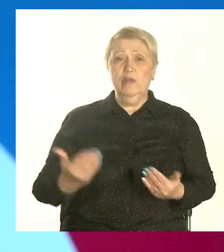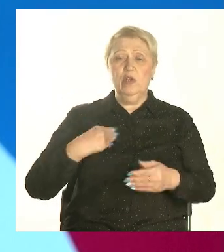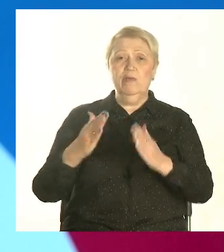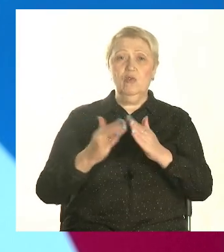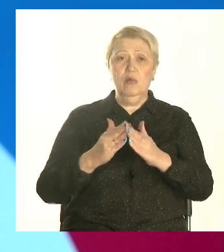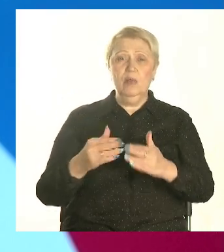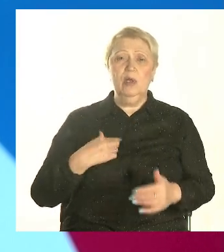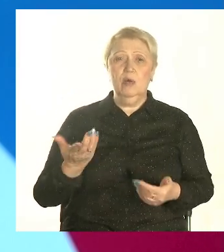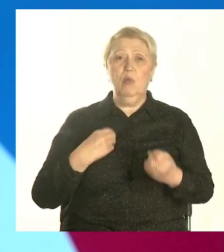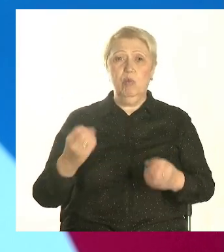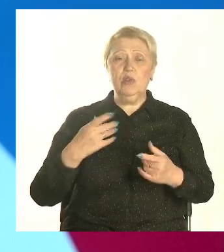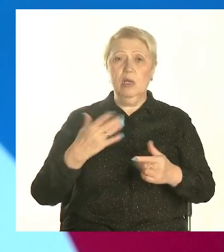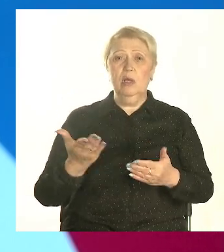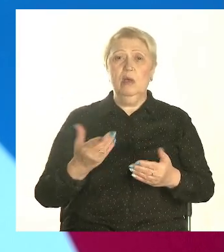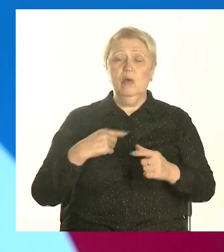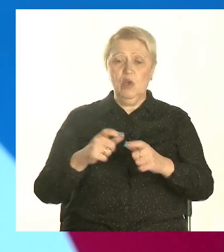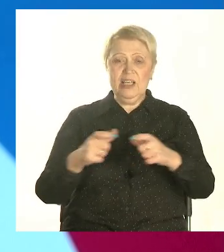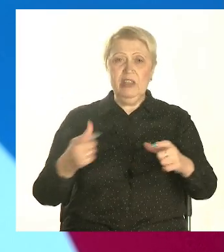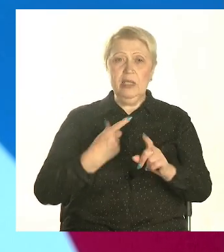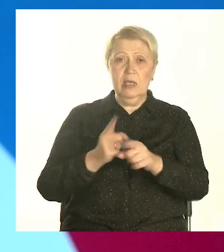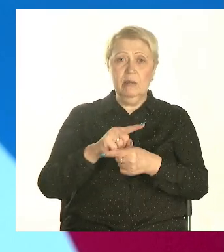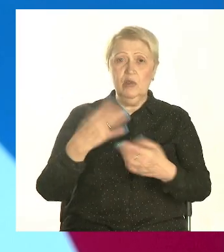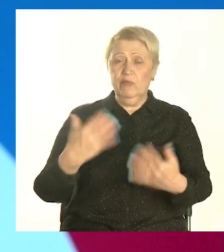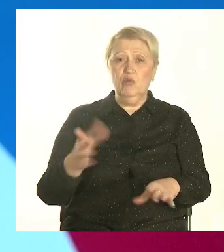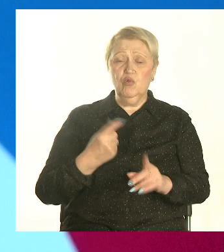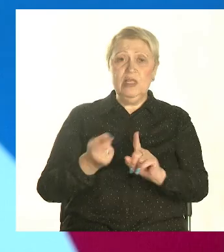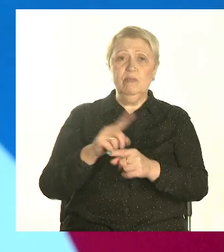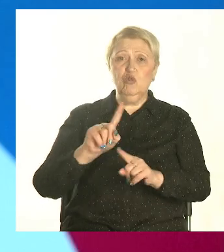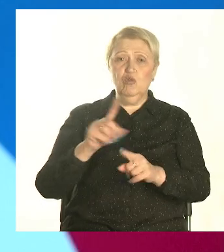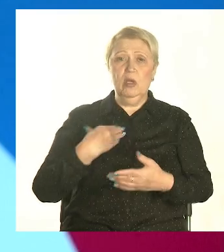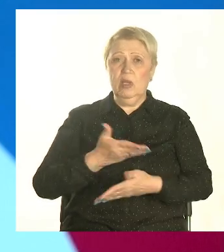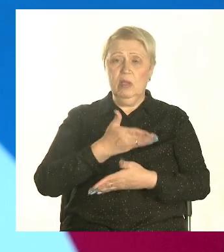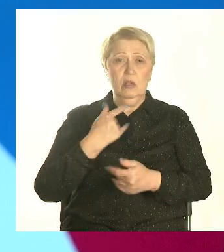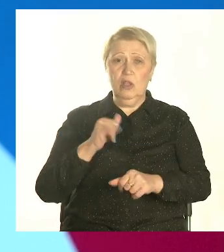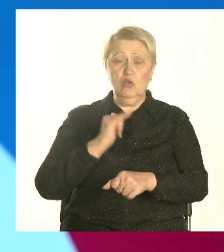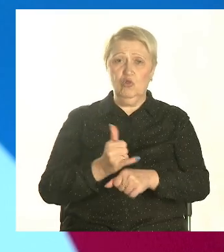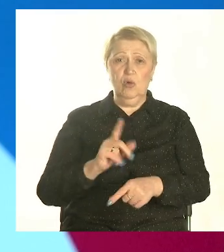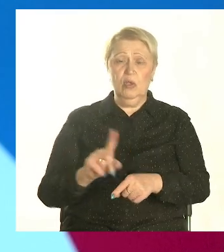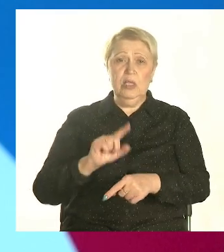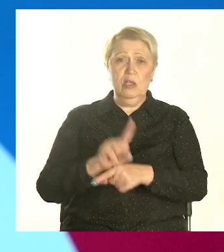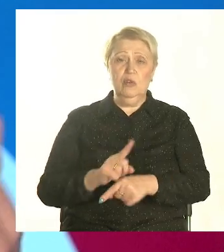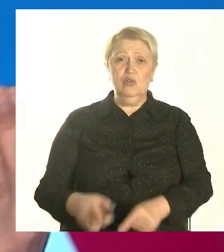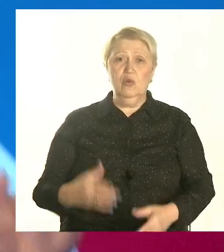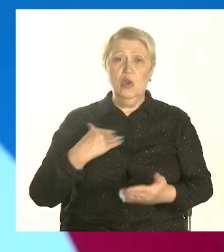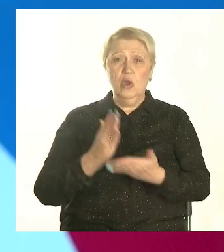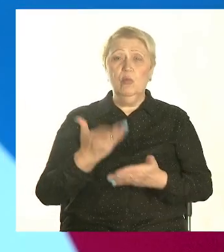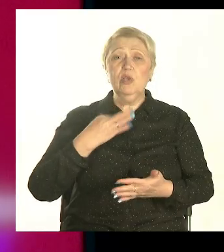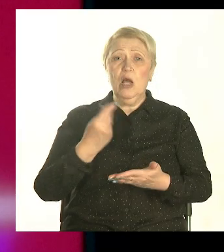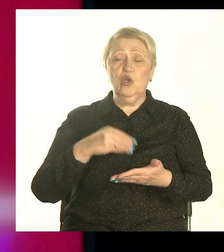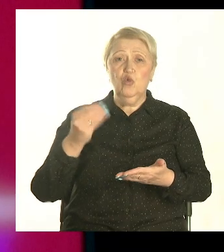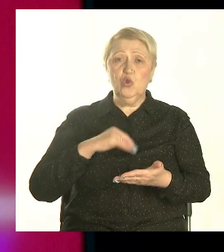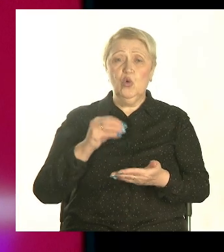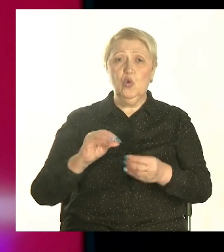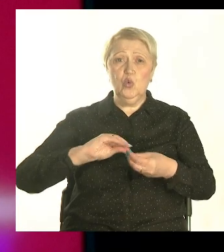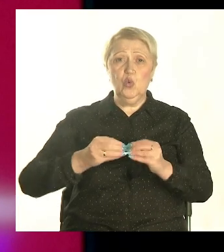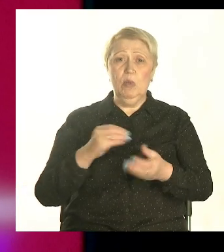квитанции, ничего измениться больше не должно. И, соответственно, суммы, которые в этой квитанции появятся. Но если